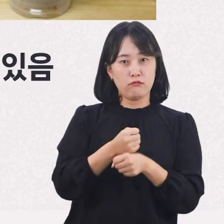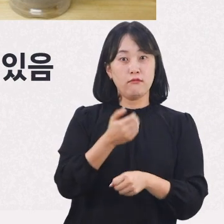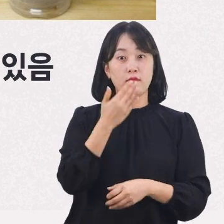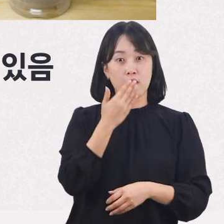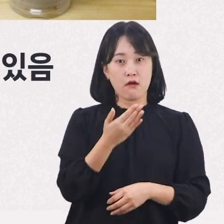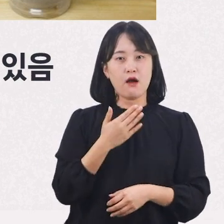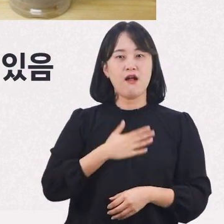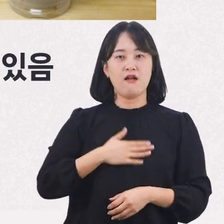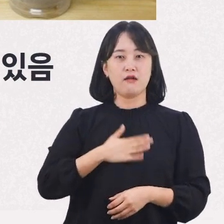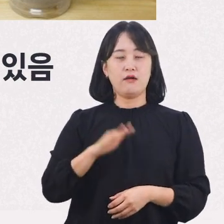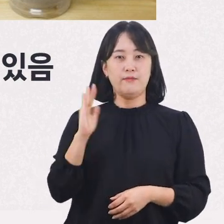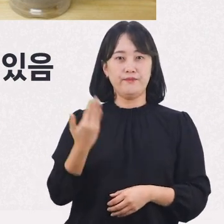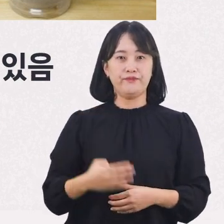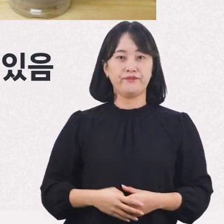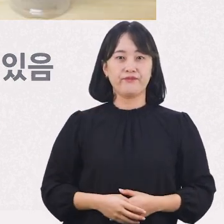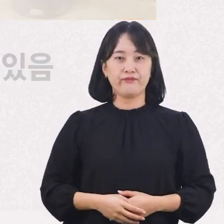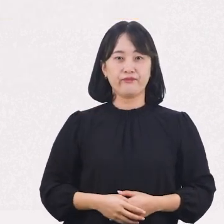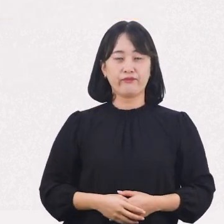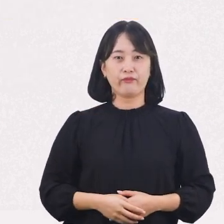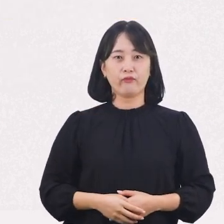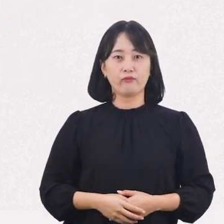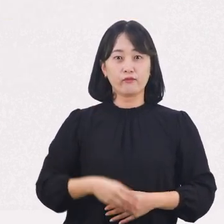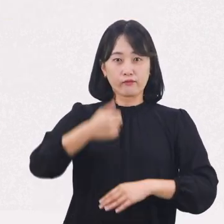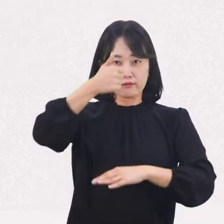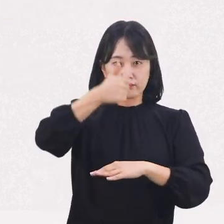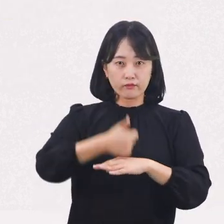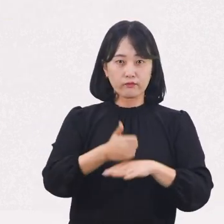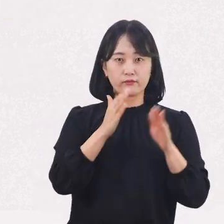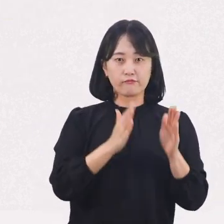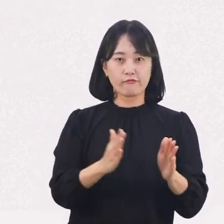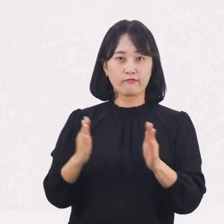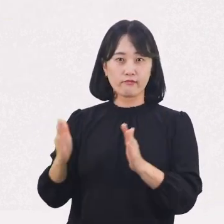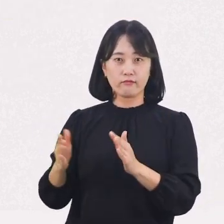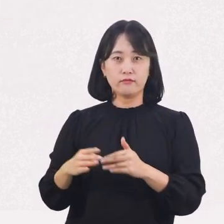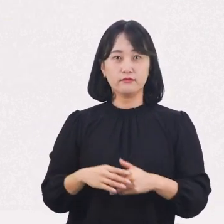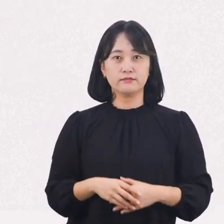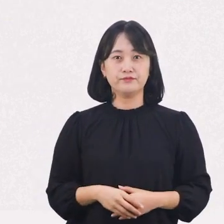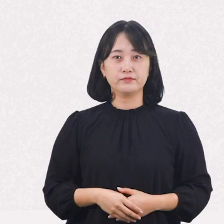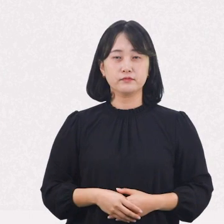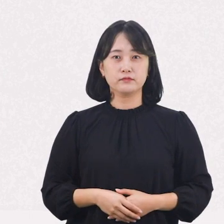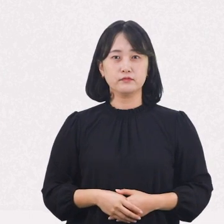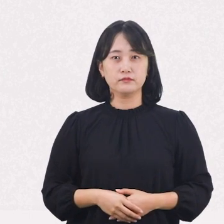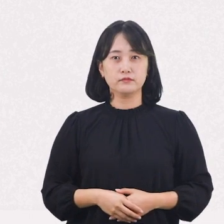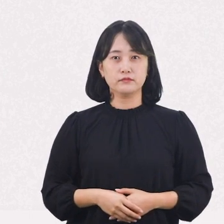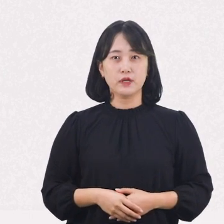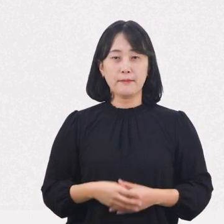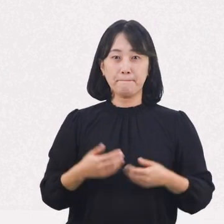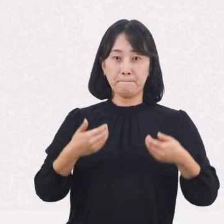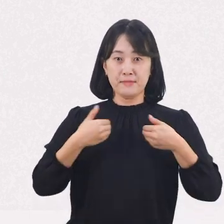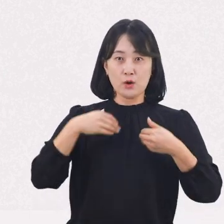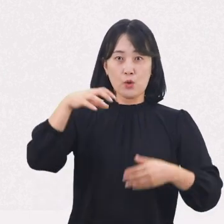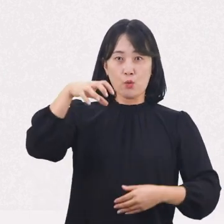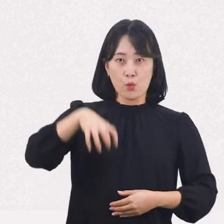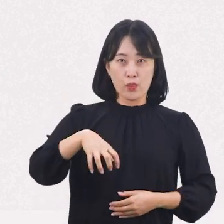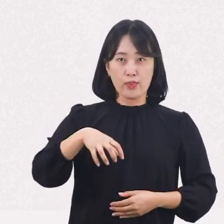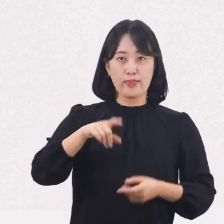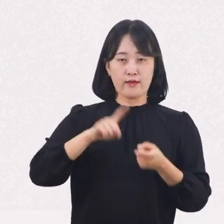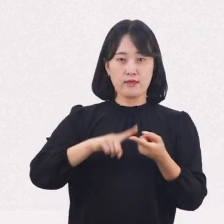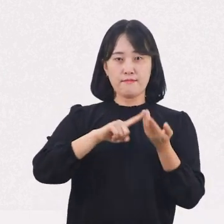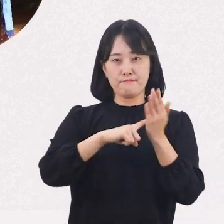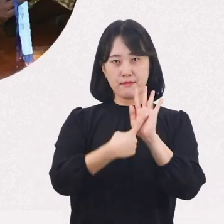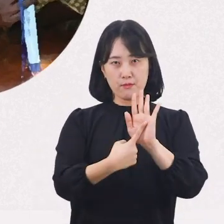있다는 것을 알게 되었습니다. 마지막 정리 활동에서는 간이 정수기가 필요한 곳에 대해